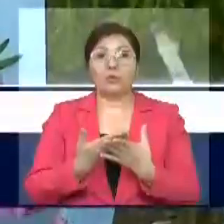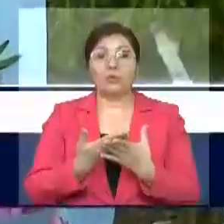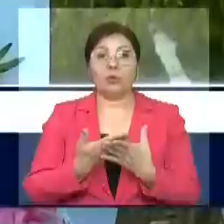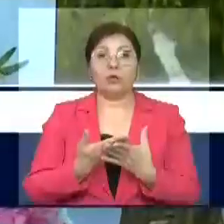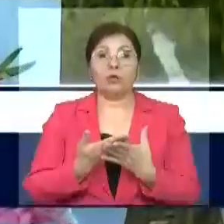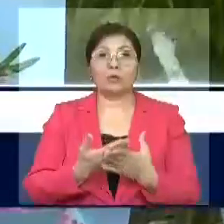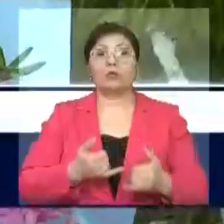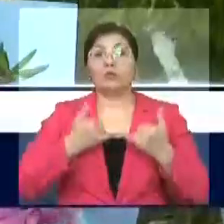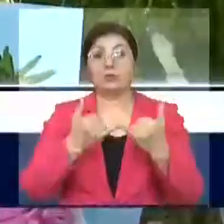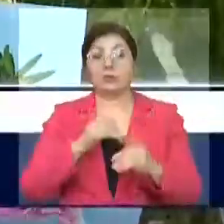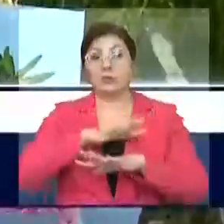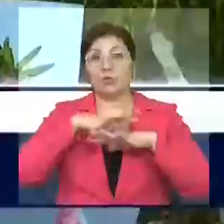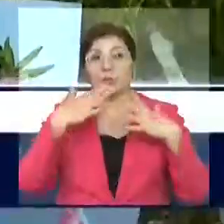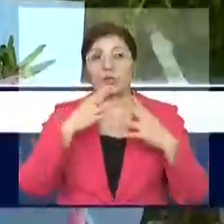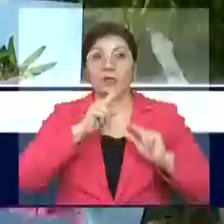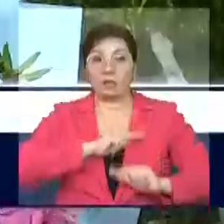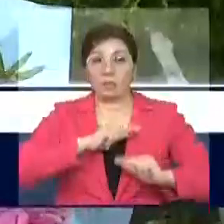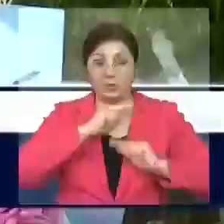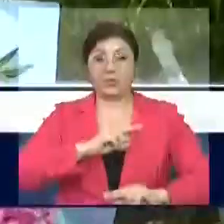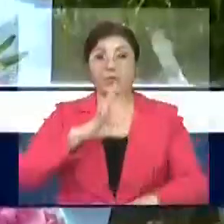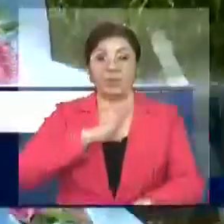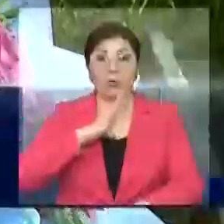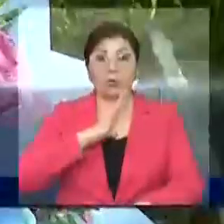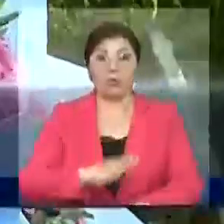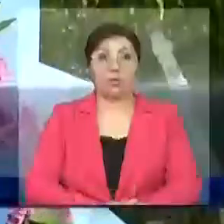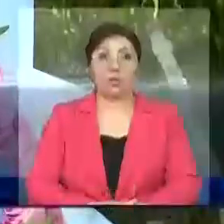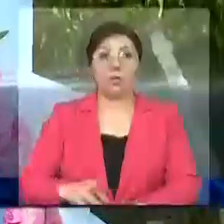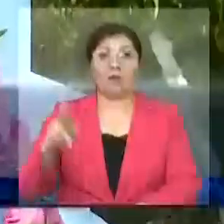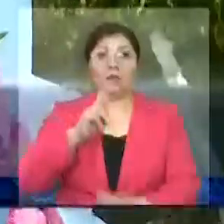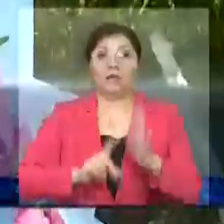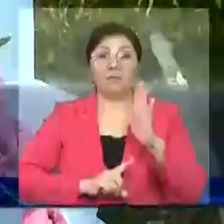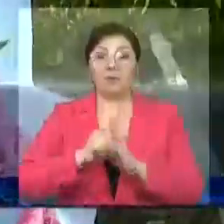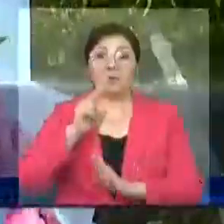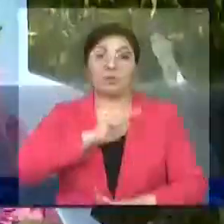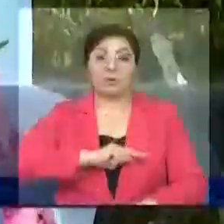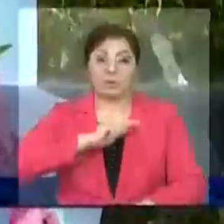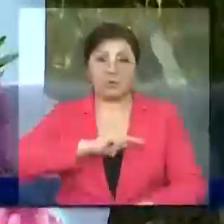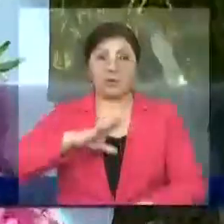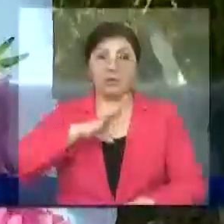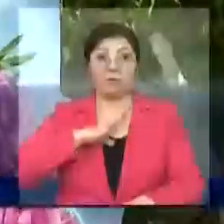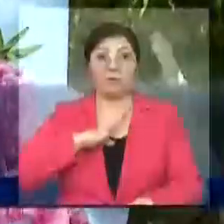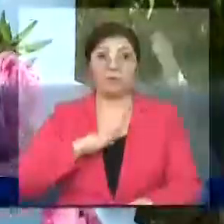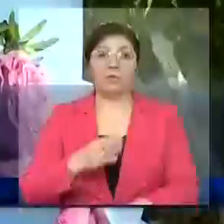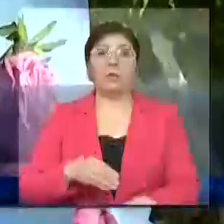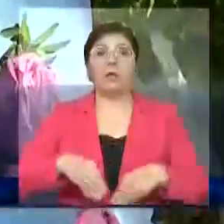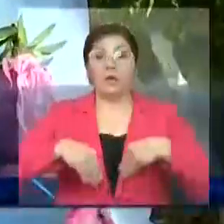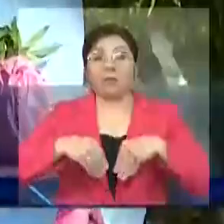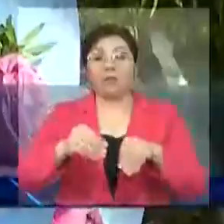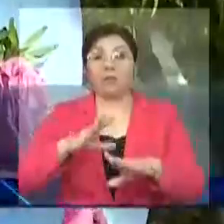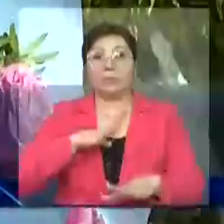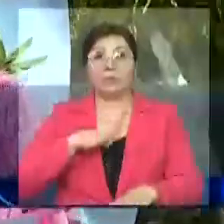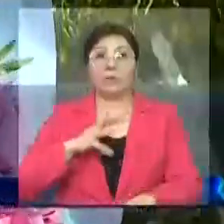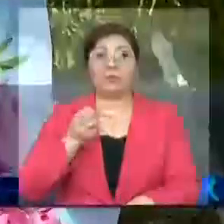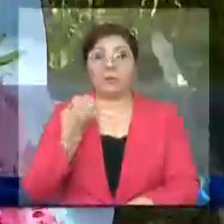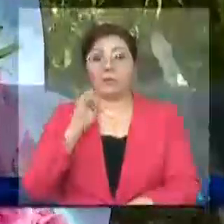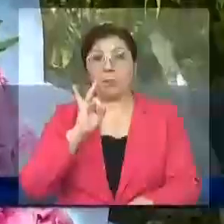үшін де ондай ойдай несілінді еңбек январьдан бастап, мысалы гүлді бастап егемін, соны майда